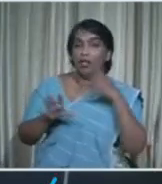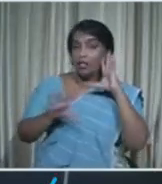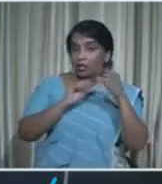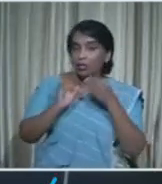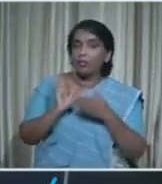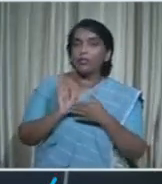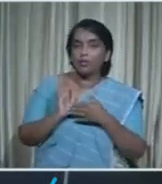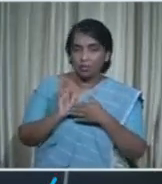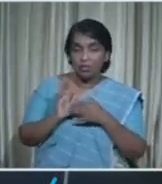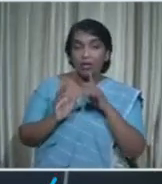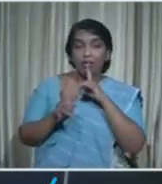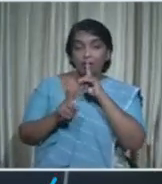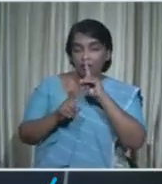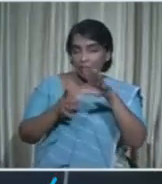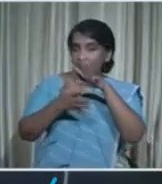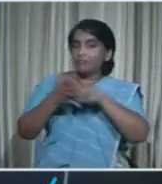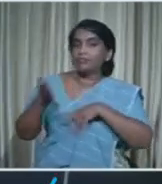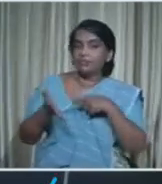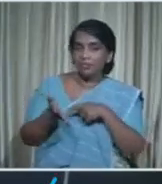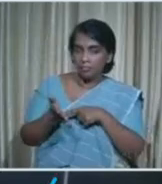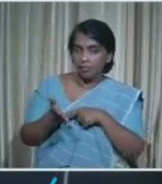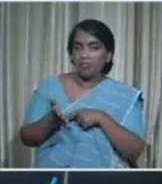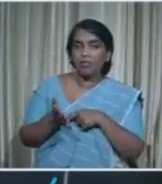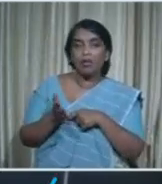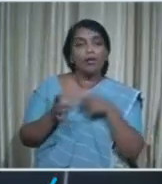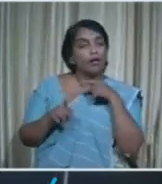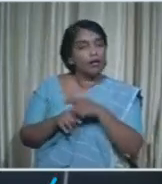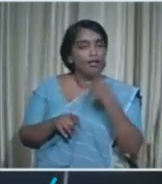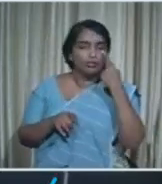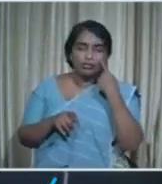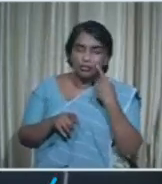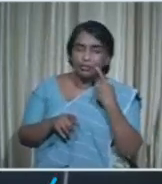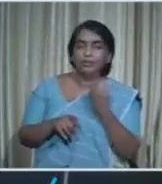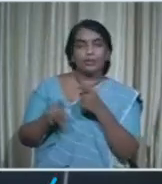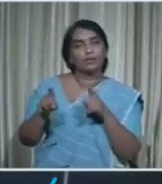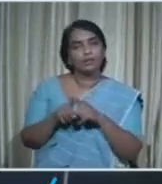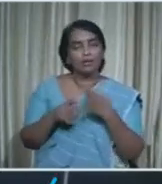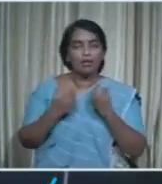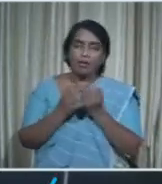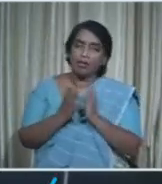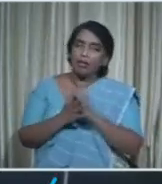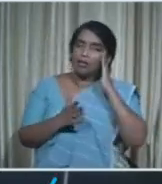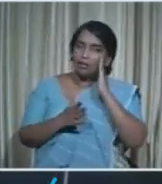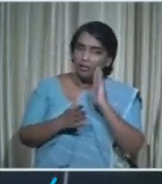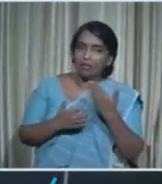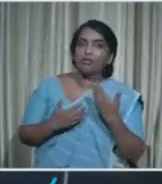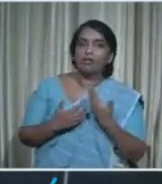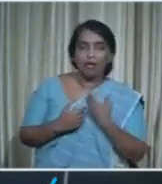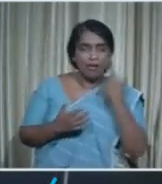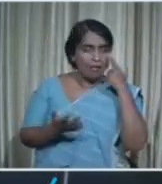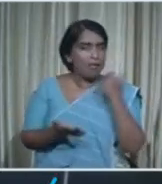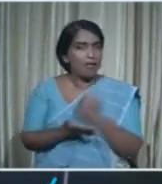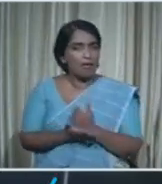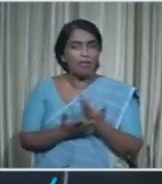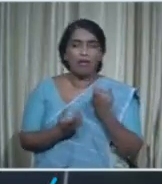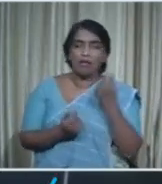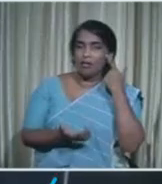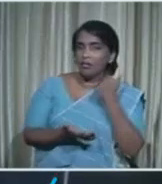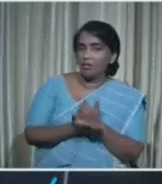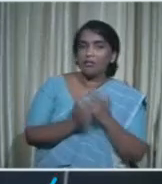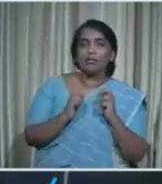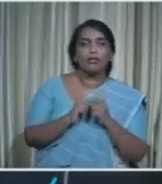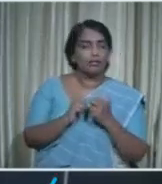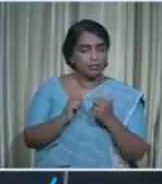නැත්නම් ඒයාගේ ප්‍රකාශන තියෙනවා කරු කතා නායකතුමනි ඒ අතරේ අහිංසකව ස්වාධීනව තියෙන අමාරුවට ආර්ථික අපහසුතාවයේ මත